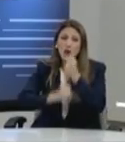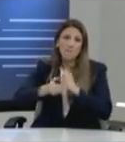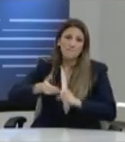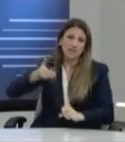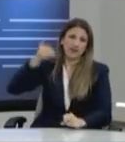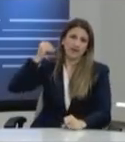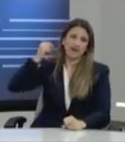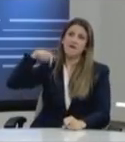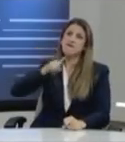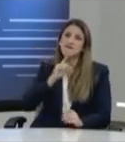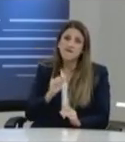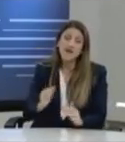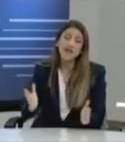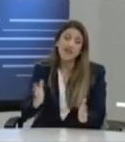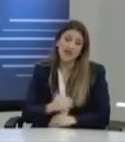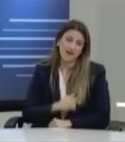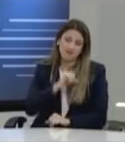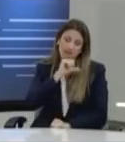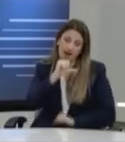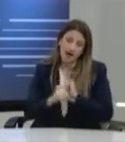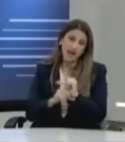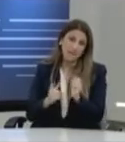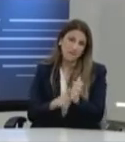έρχεστε σήμερα λοιπόν και να λέτε